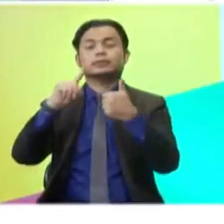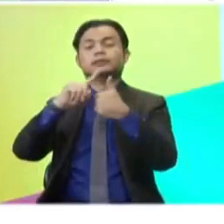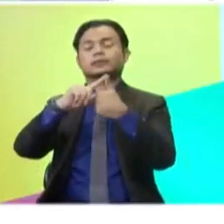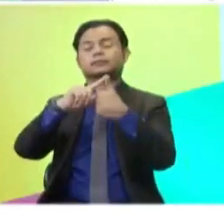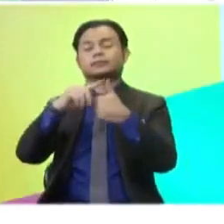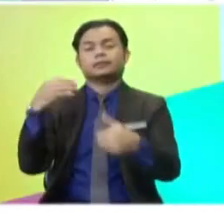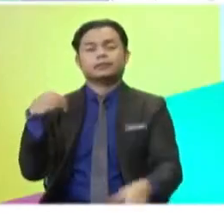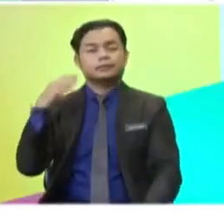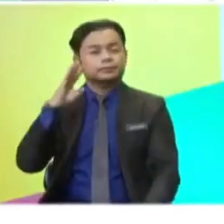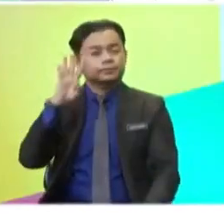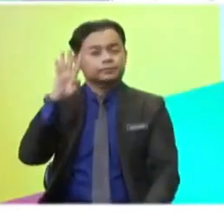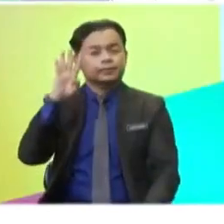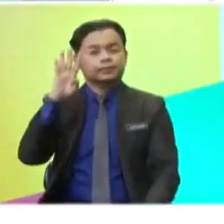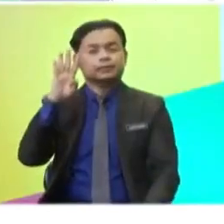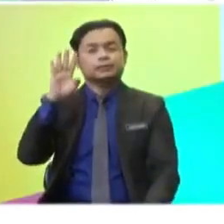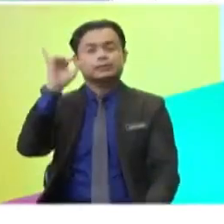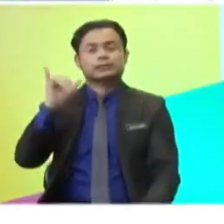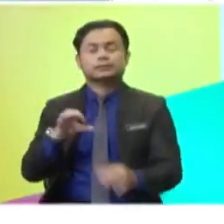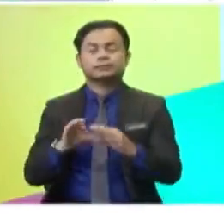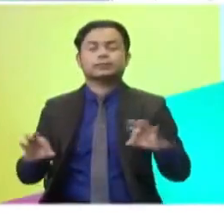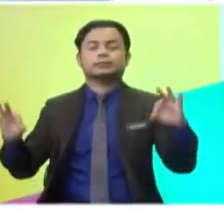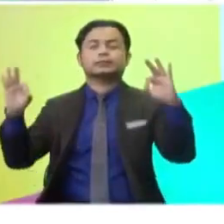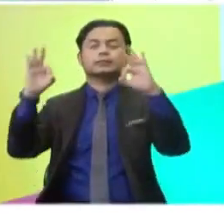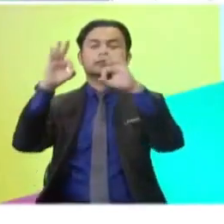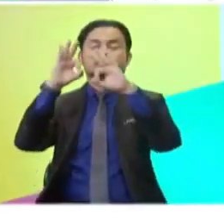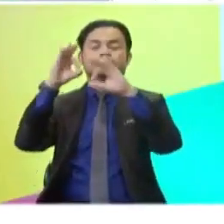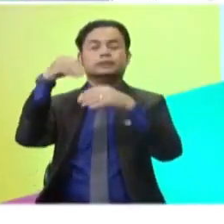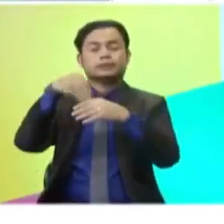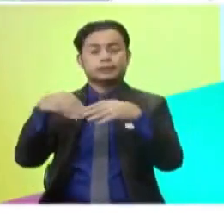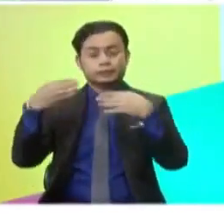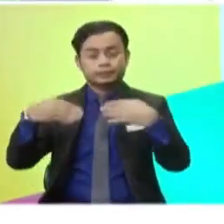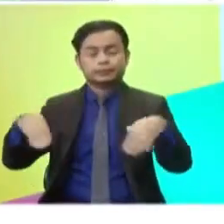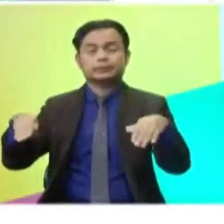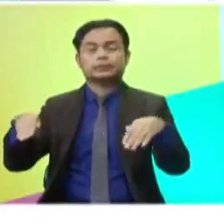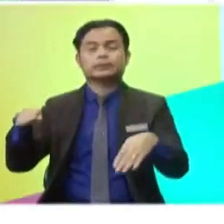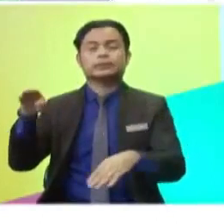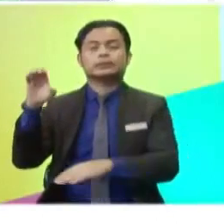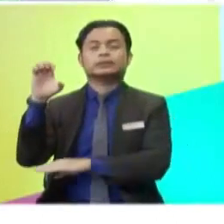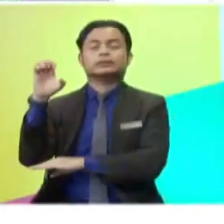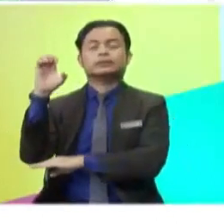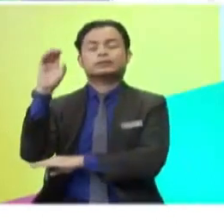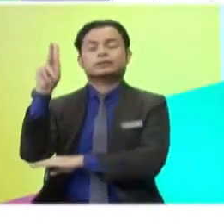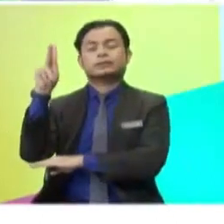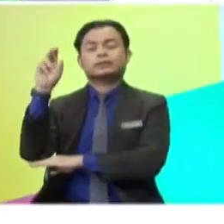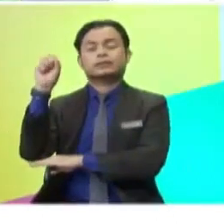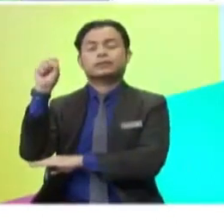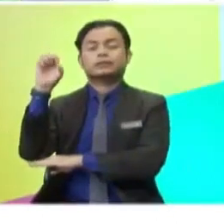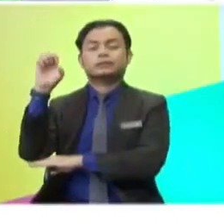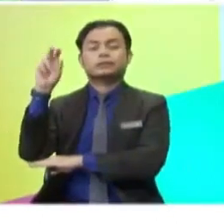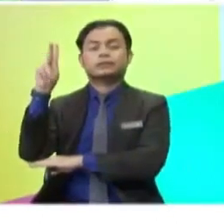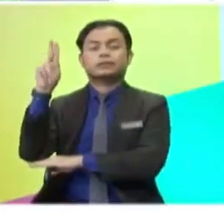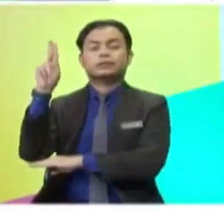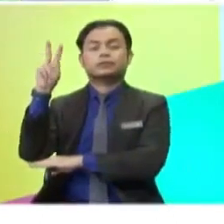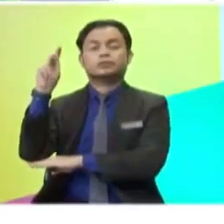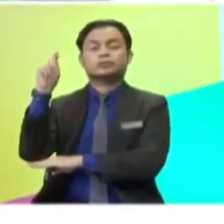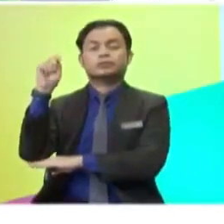Ada empat perkara penting, ya, dalam bidang kuasa eksekutif. Okey, yang pertama, ya, Perdana Menteri ini akan bertindak, ya,